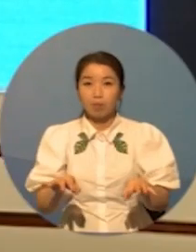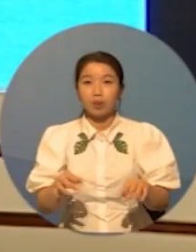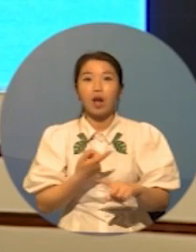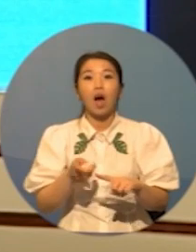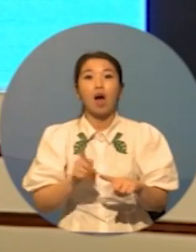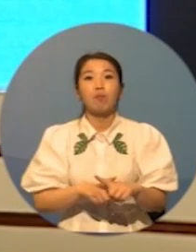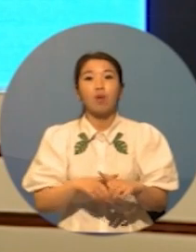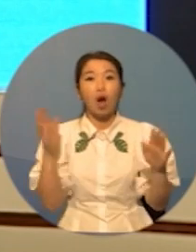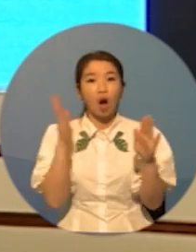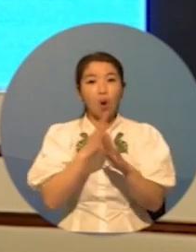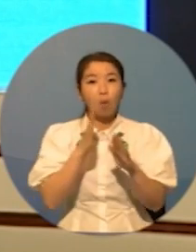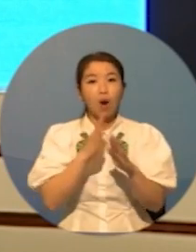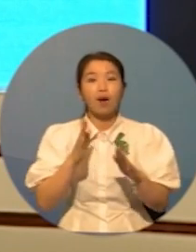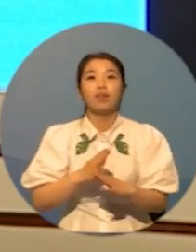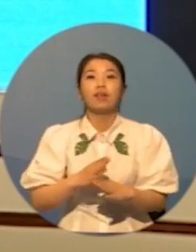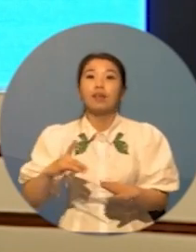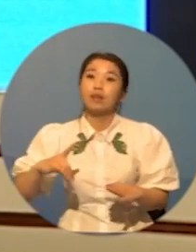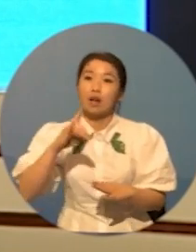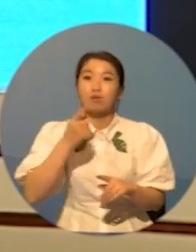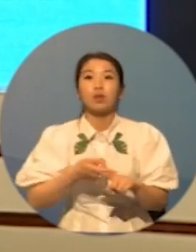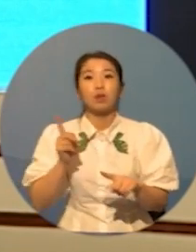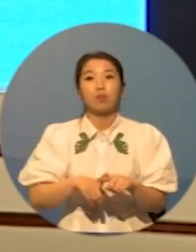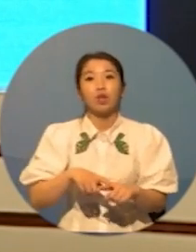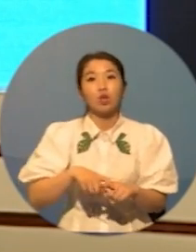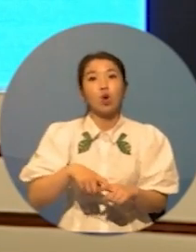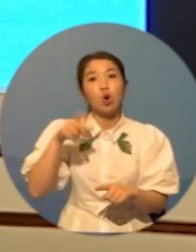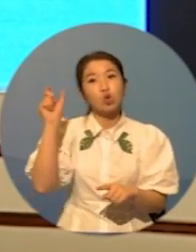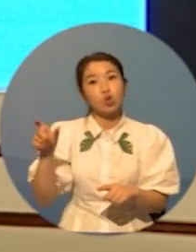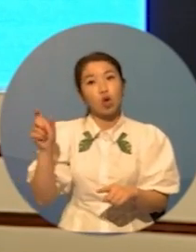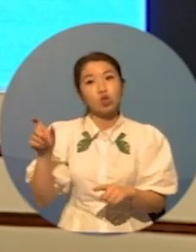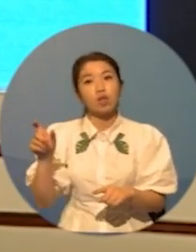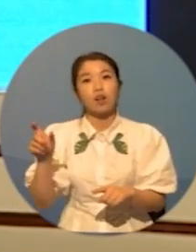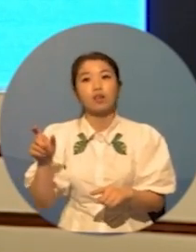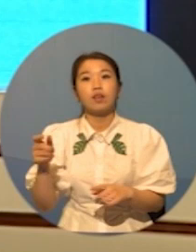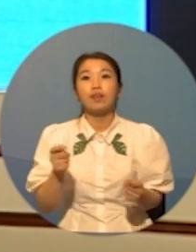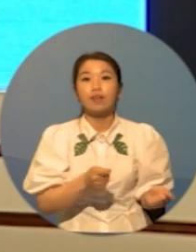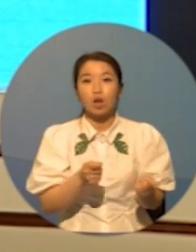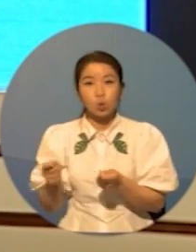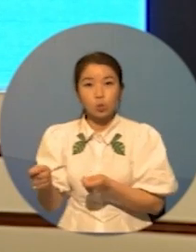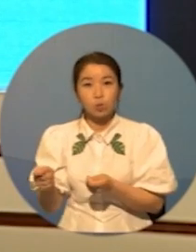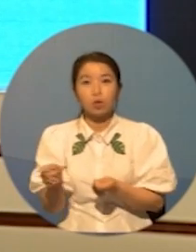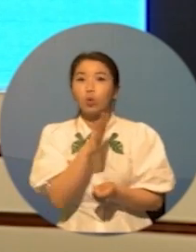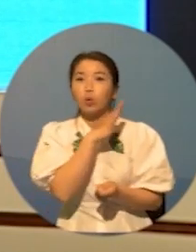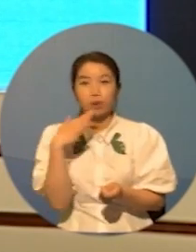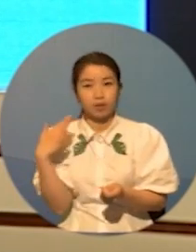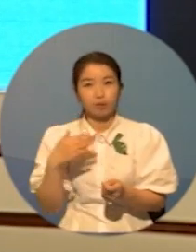автомобиль, һәм хауа транспорты менен жолаушылар тасу әдеуір көбейді.